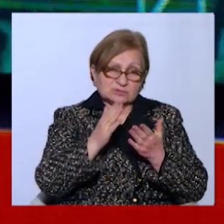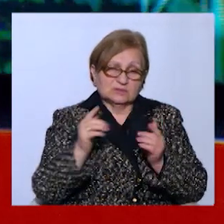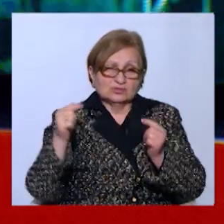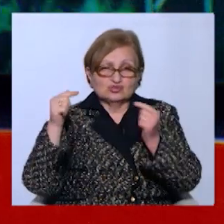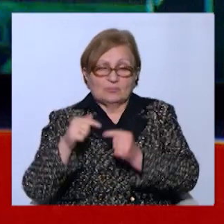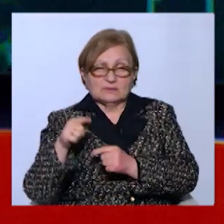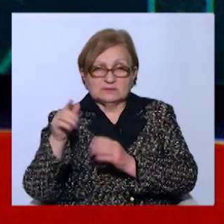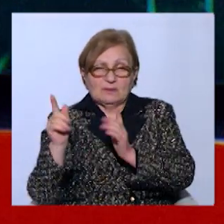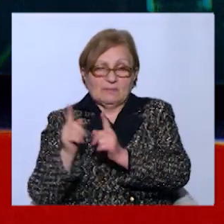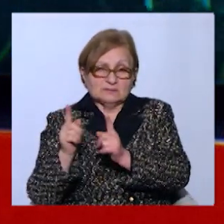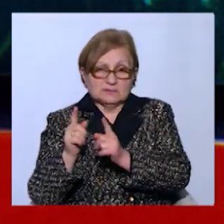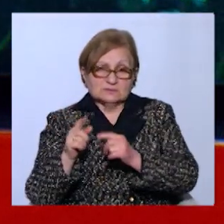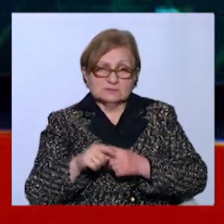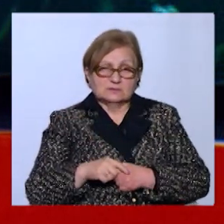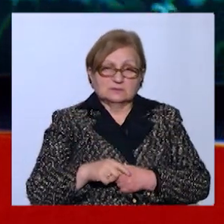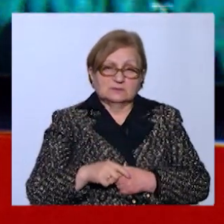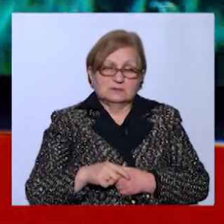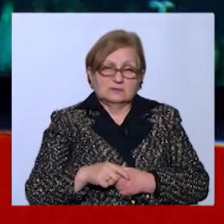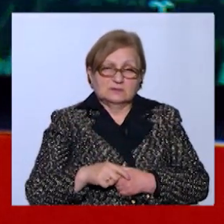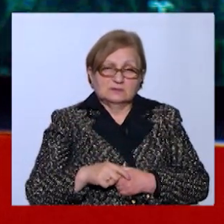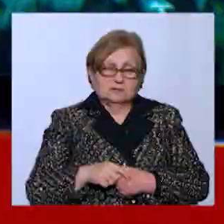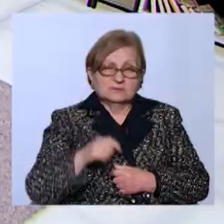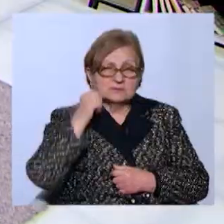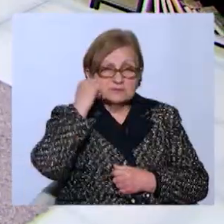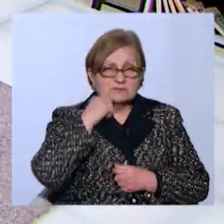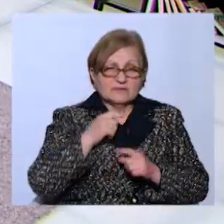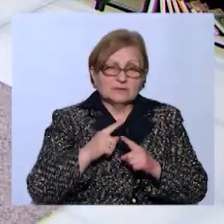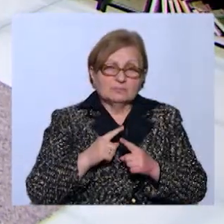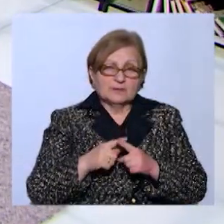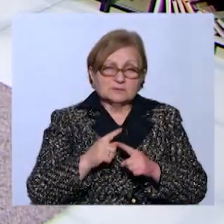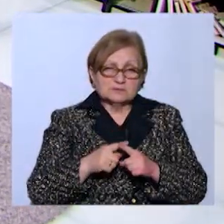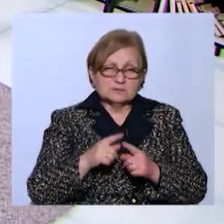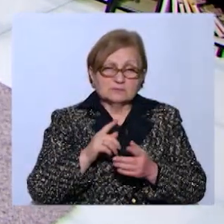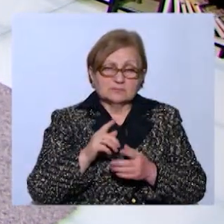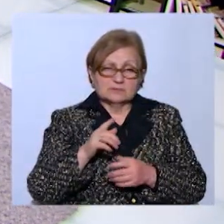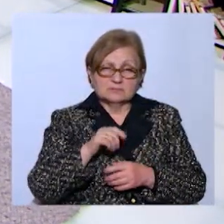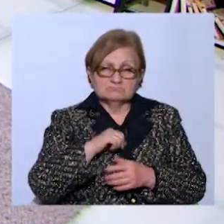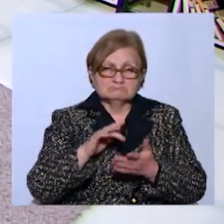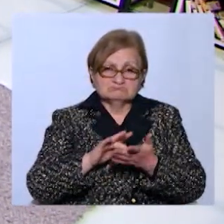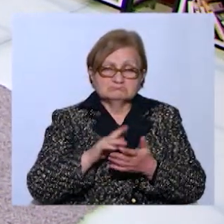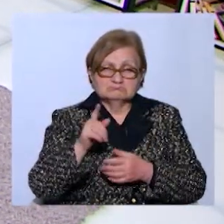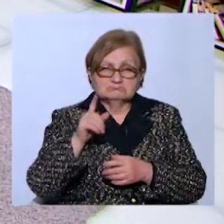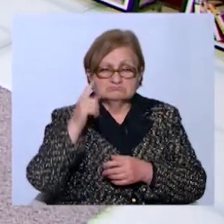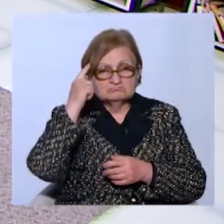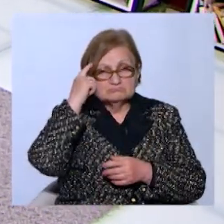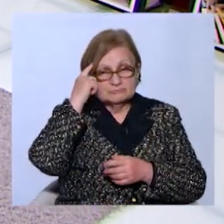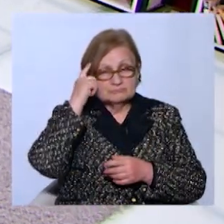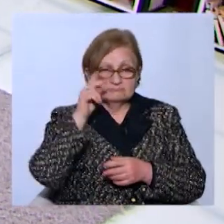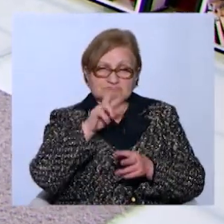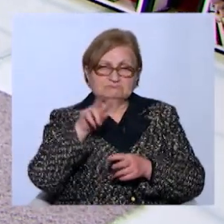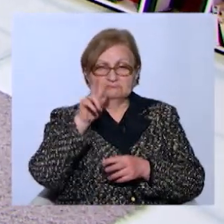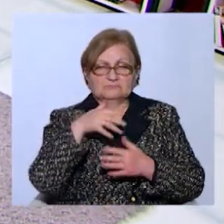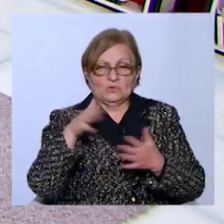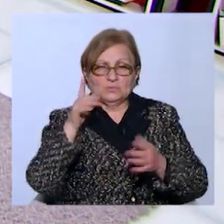პატარა ნაწილთან ანუ მე როგორც გითხარით ძველი ბერძნები თვლიდნენ და ალბათ სიმართლეა რომ ამას ტვინი ლამაზად